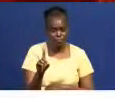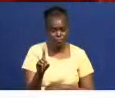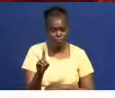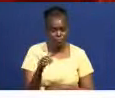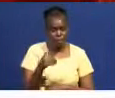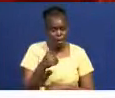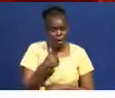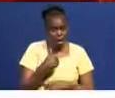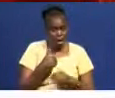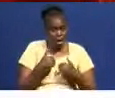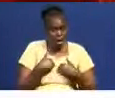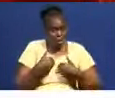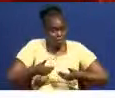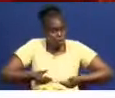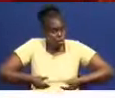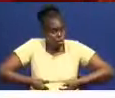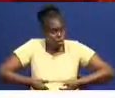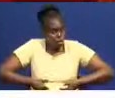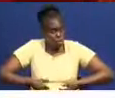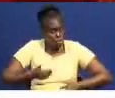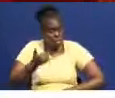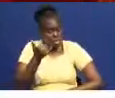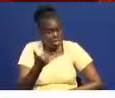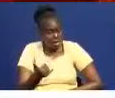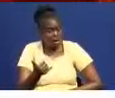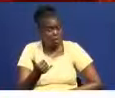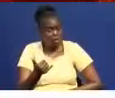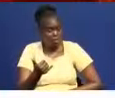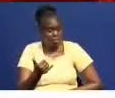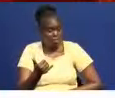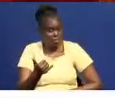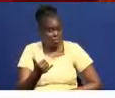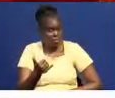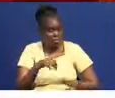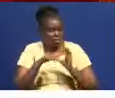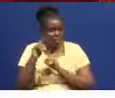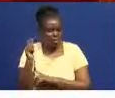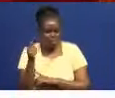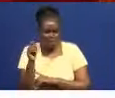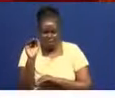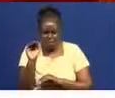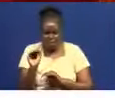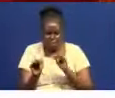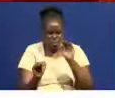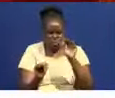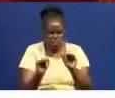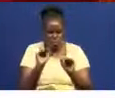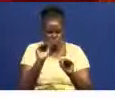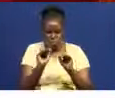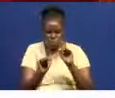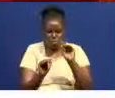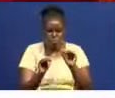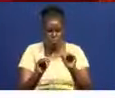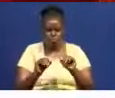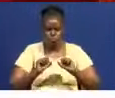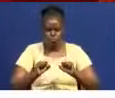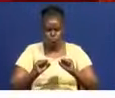tuko na vijana. Vijana katika Kenya ambao ni vijana wadogo, vijana